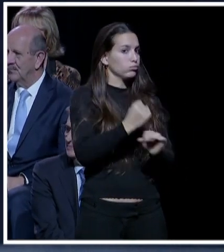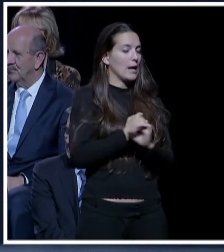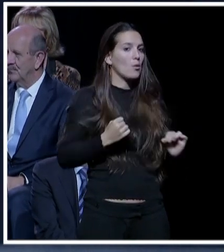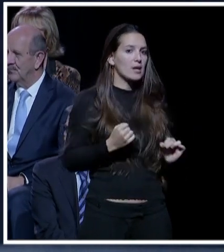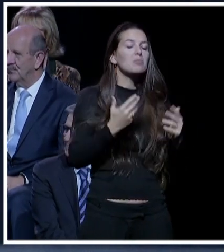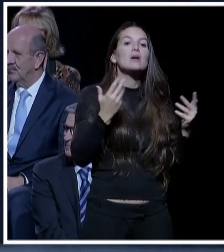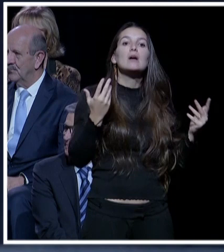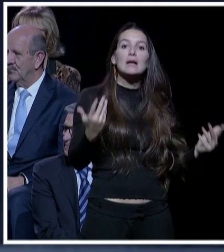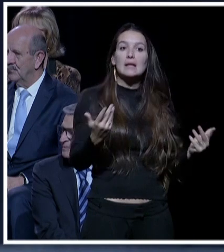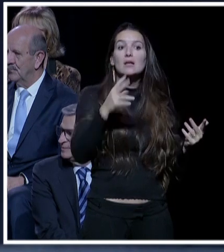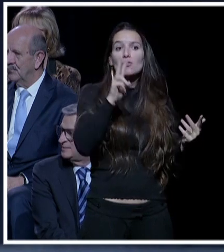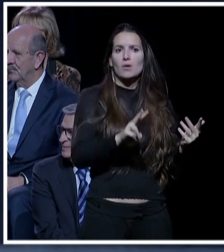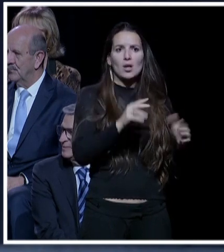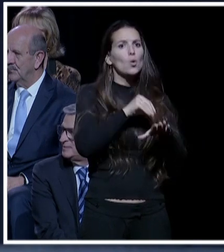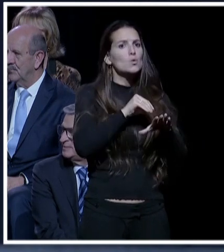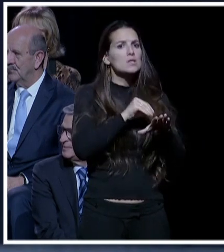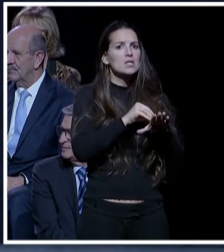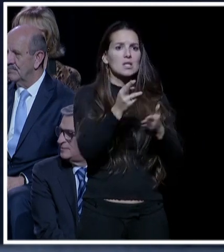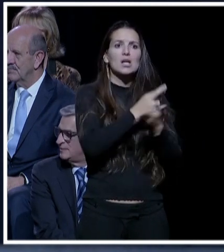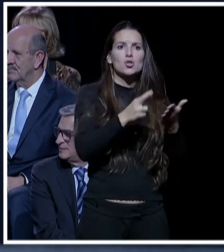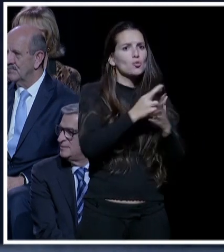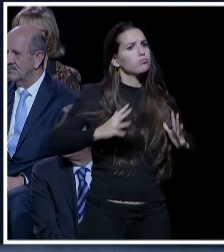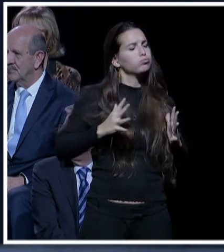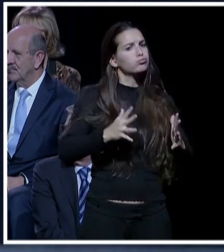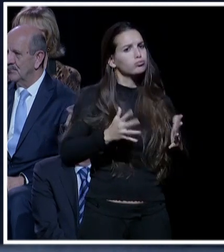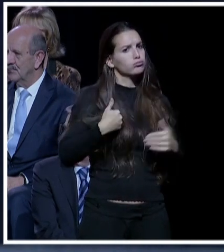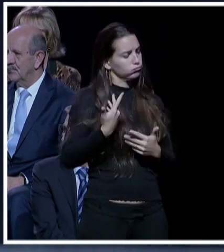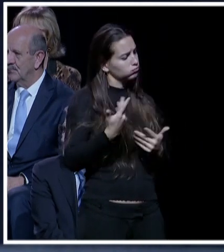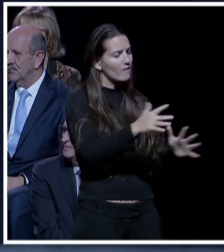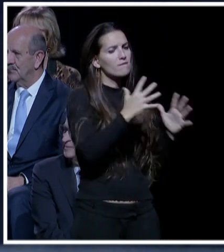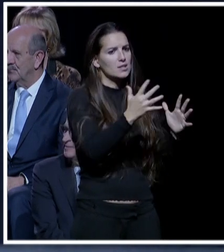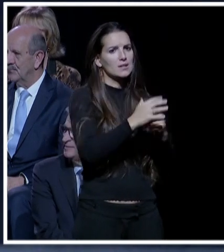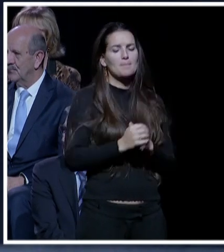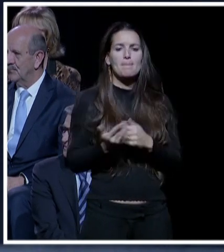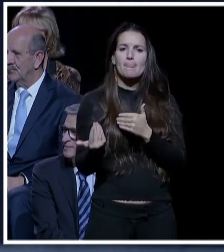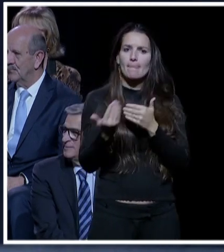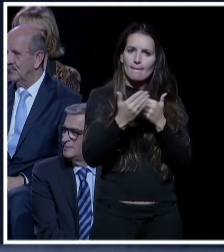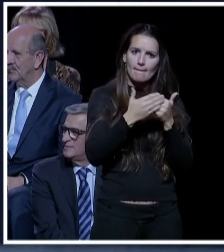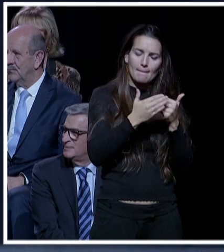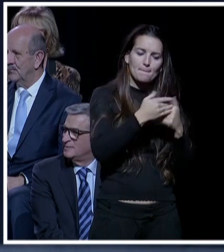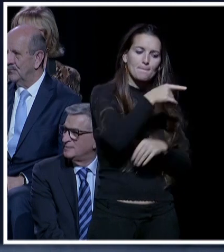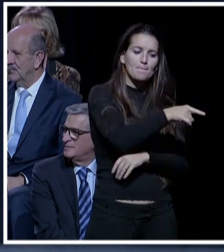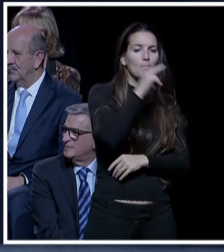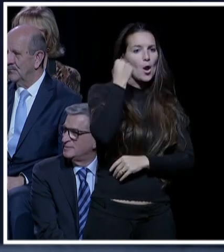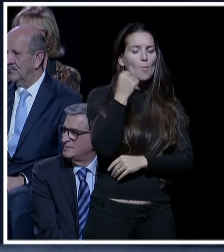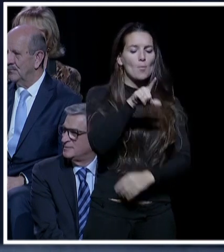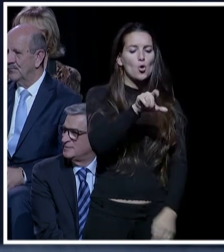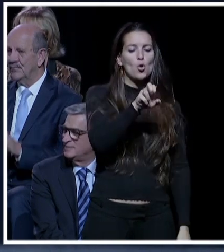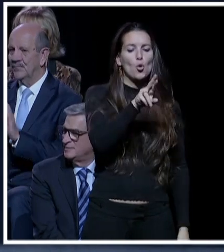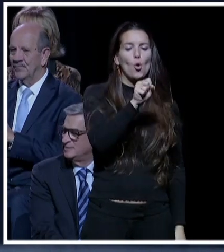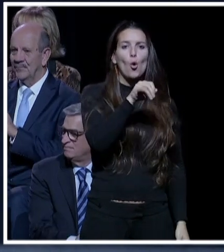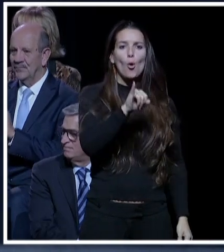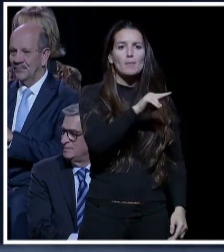régionaux, pardon, sont très engagés. Je les félicite sincèrement. Aux côtés de Jean-Marc, nous avons Sébastien Leroy. Merci beaucoup,